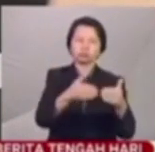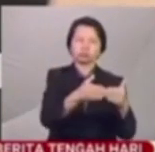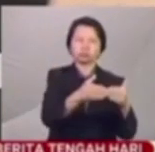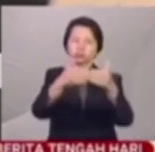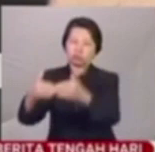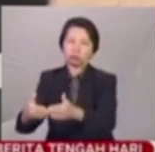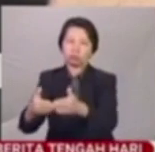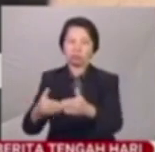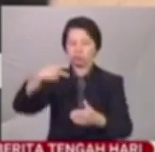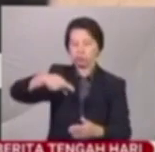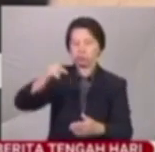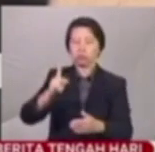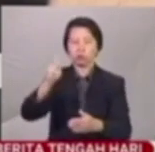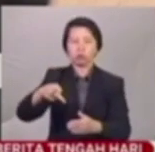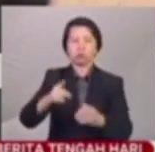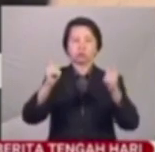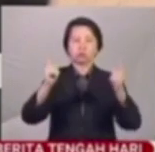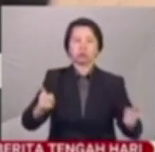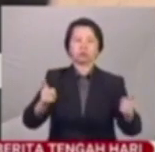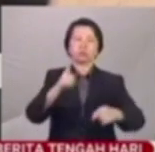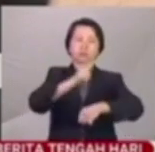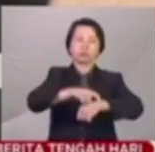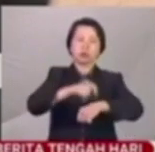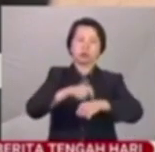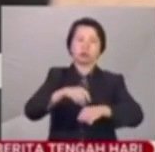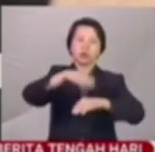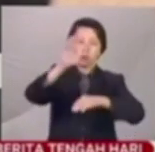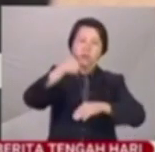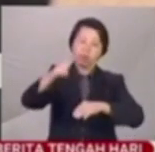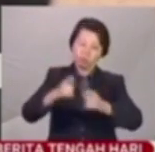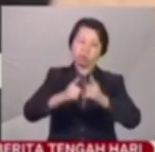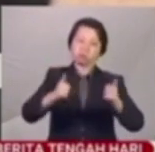pergerakan bagi satu tempoh masa yang lebih lama.